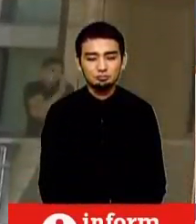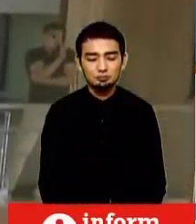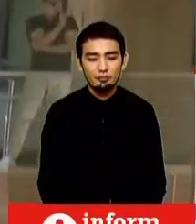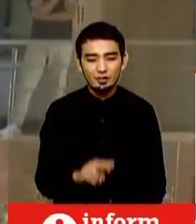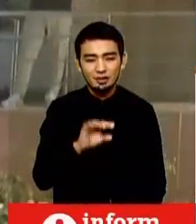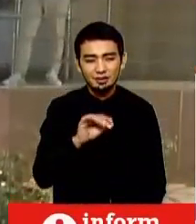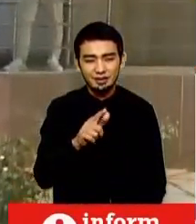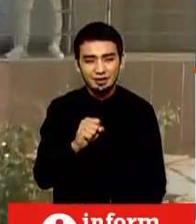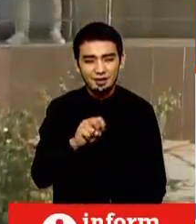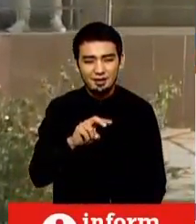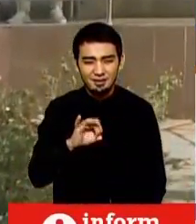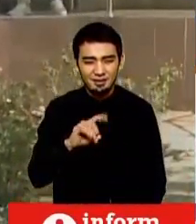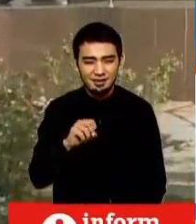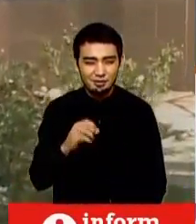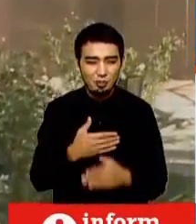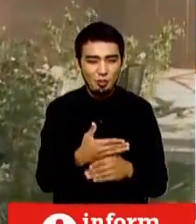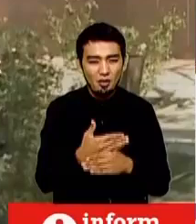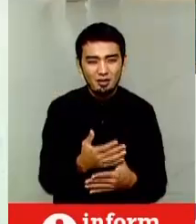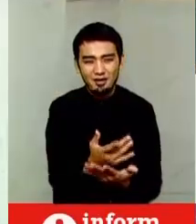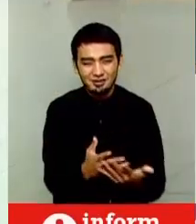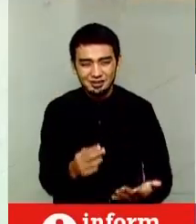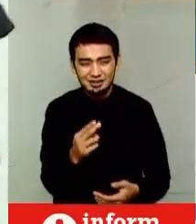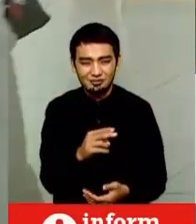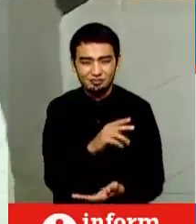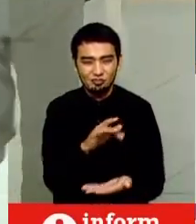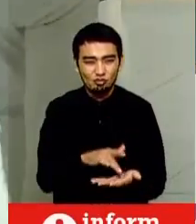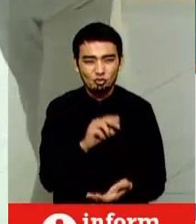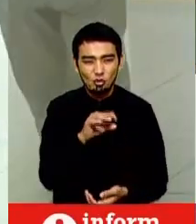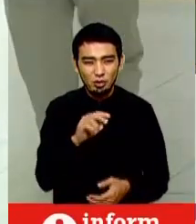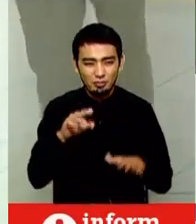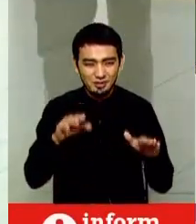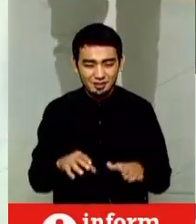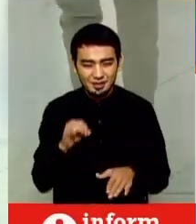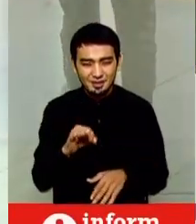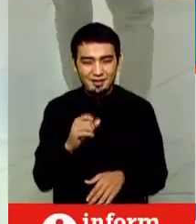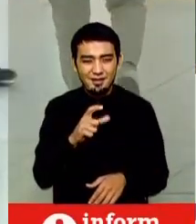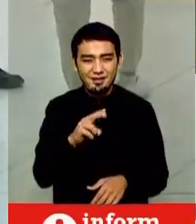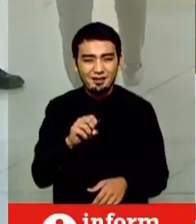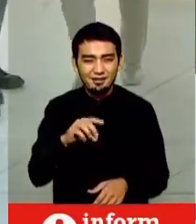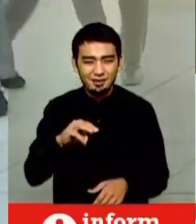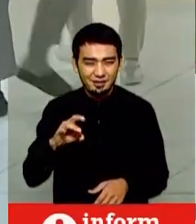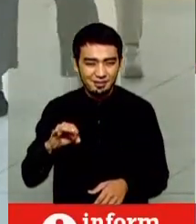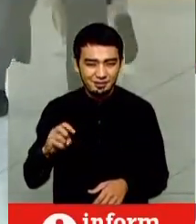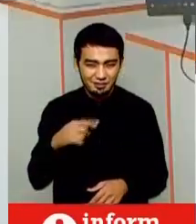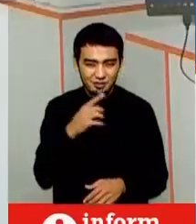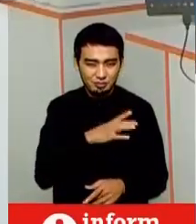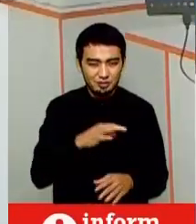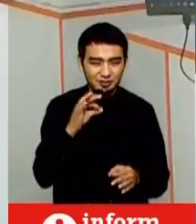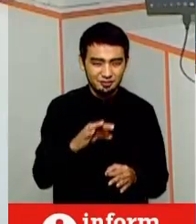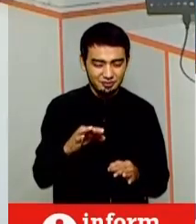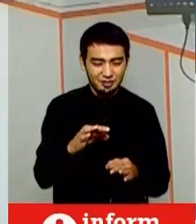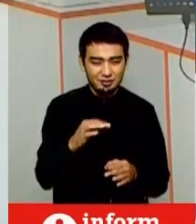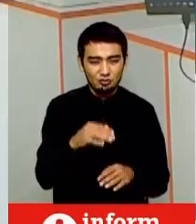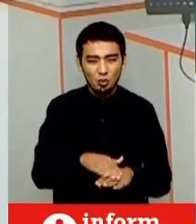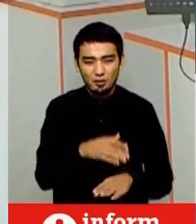Легализовать помогаек в центрах обслуживания населения предлагает депутат Мажилиса Екатерина Смышляева. Народная избранница говорит, избавиться от них за